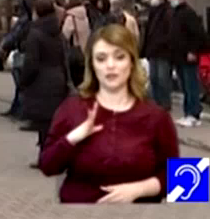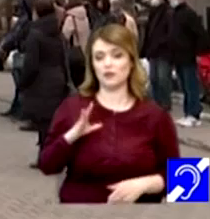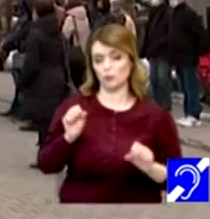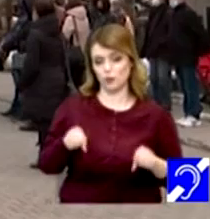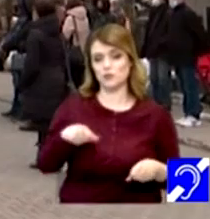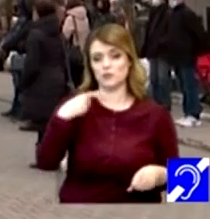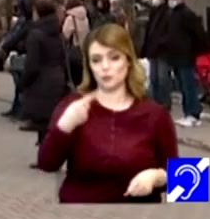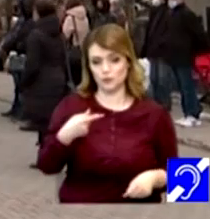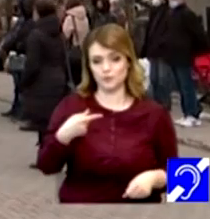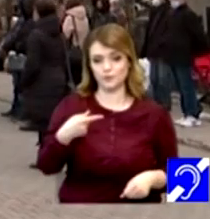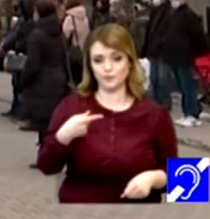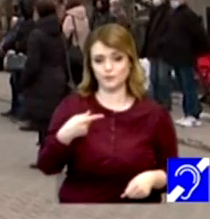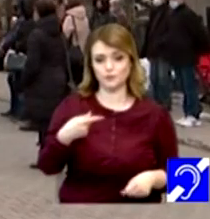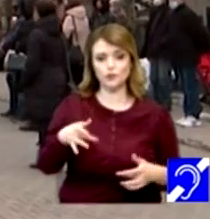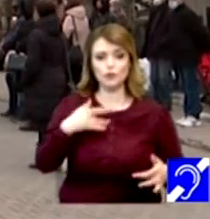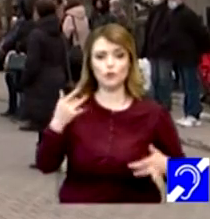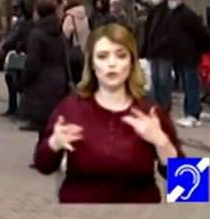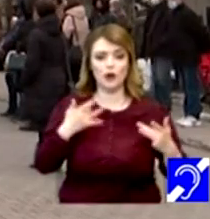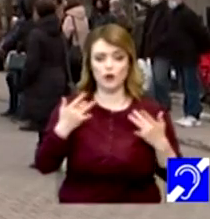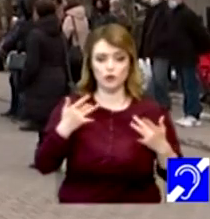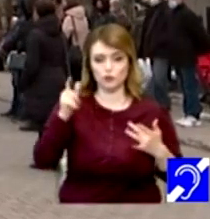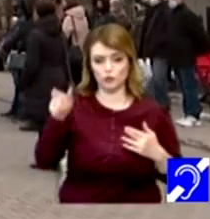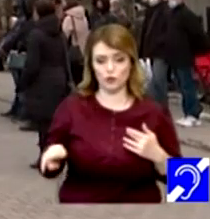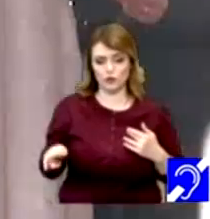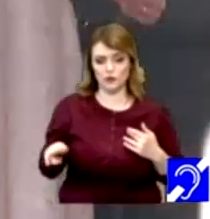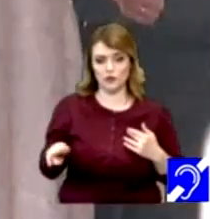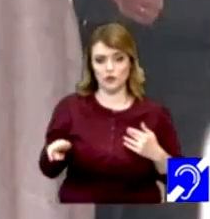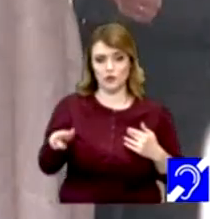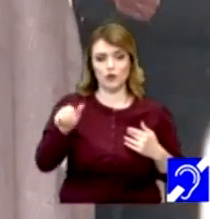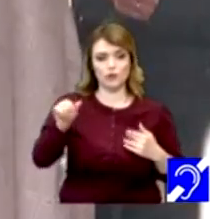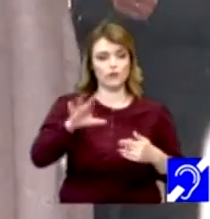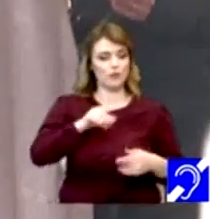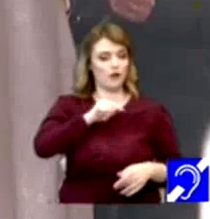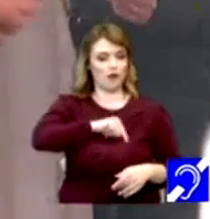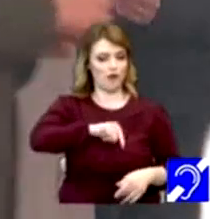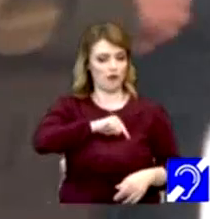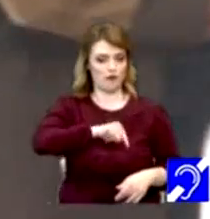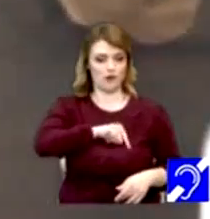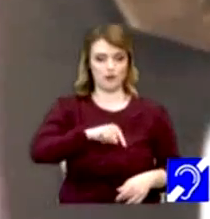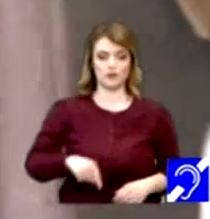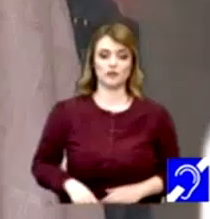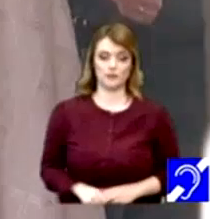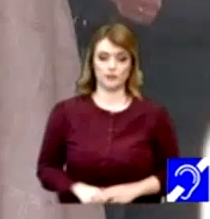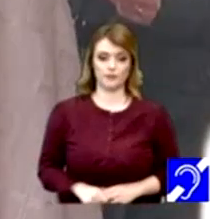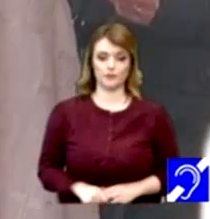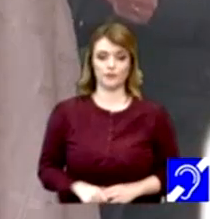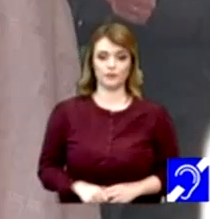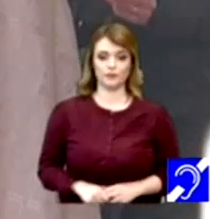spune, un actor care avea caracter.